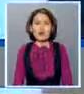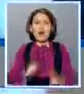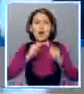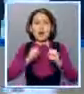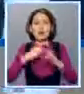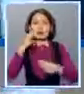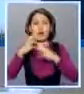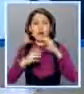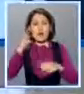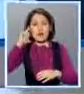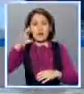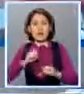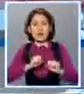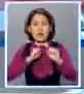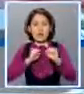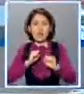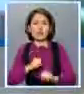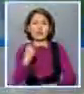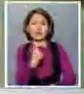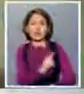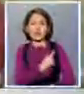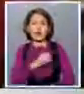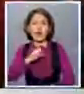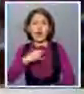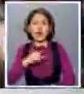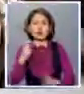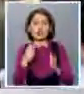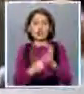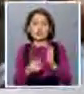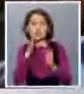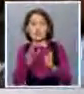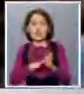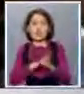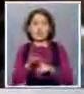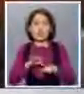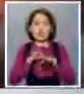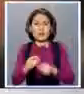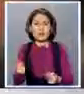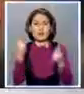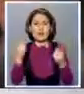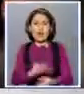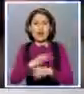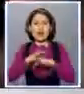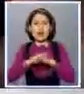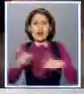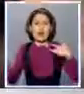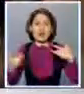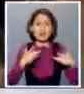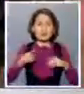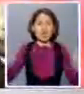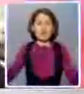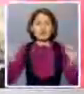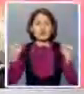Әлемде аты аңызға айналған былғары қолғап шебері Мұхаммед Әли 70 жасқа толды. Лас-Вегаста өткен мерейтойға атышулы әншілер,